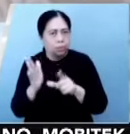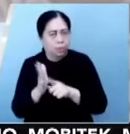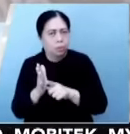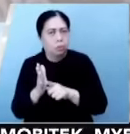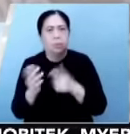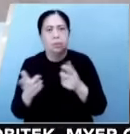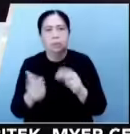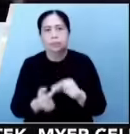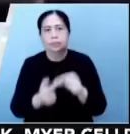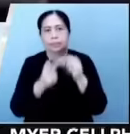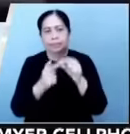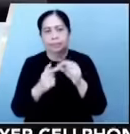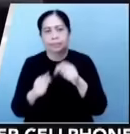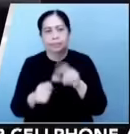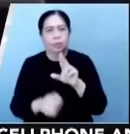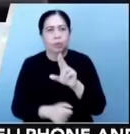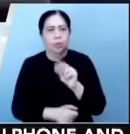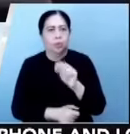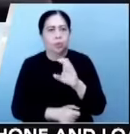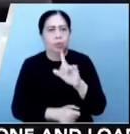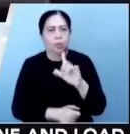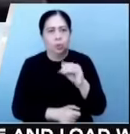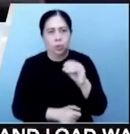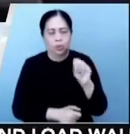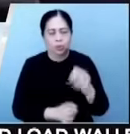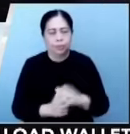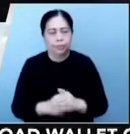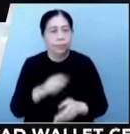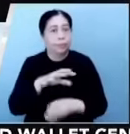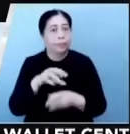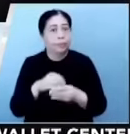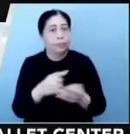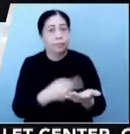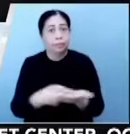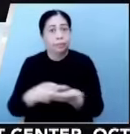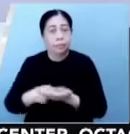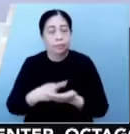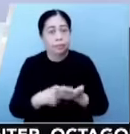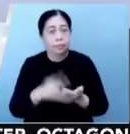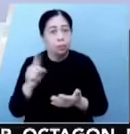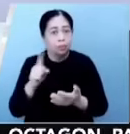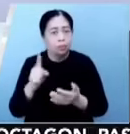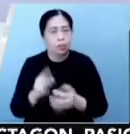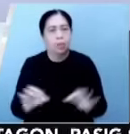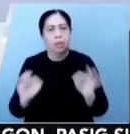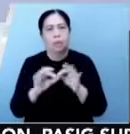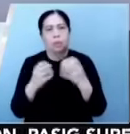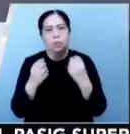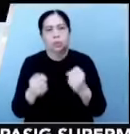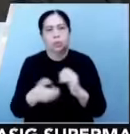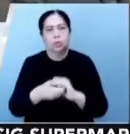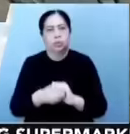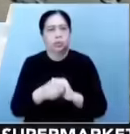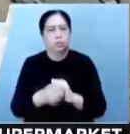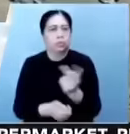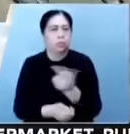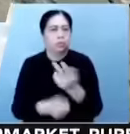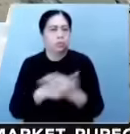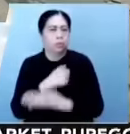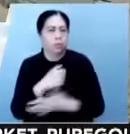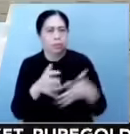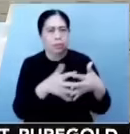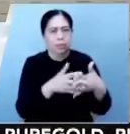especially UNCLOS. Kabilang pa sa kanilang napag-usapan ang lalo pang pagpapaigting ng alyansa ng dalawang bansa, partikular